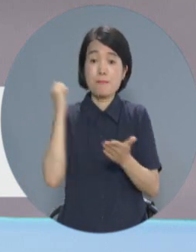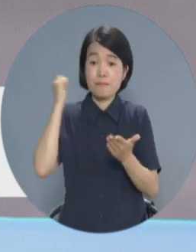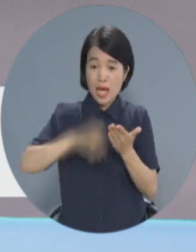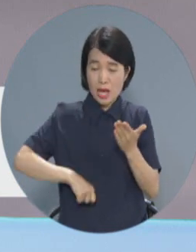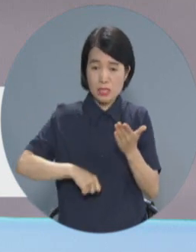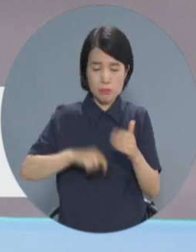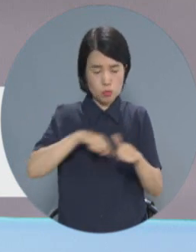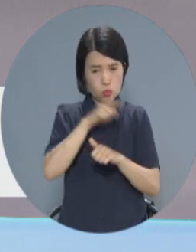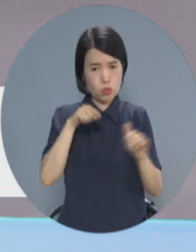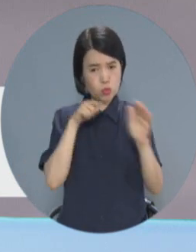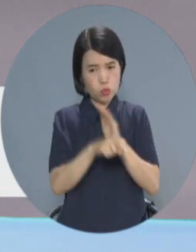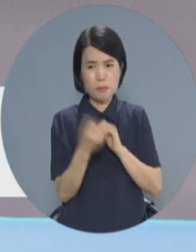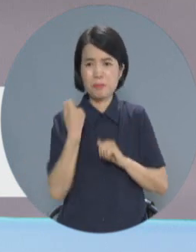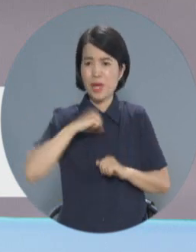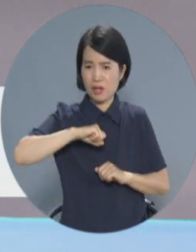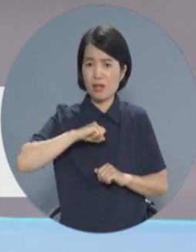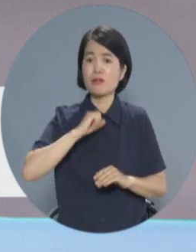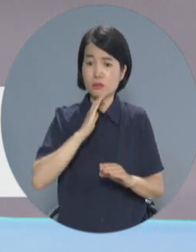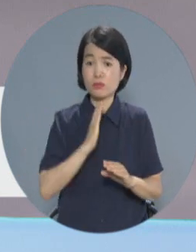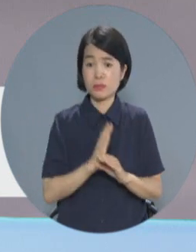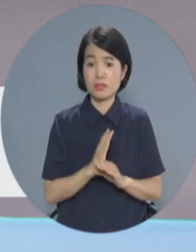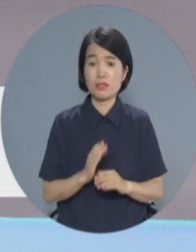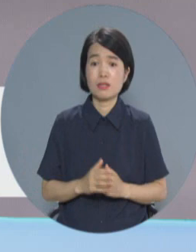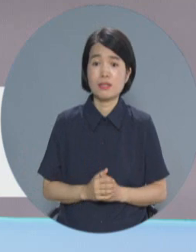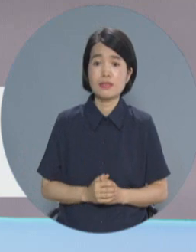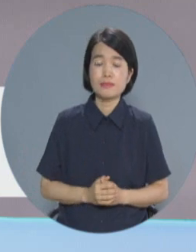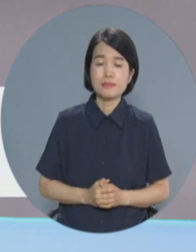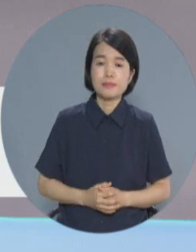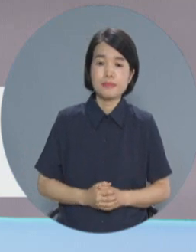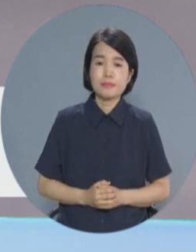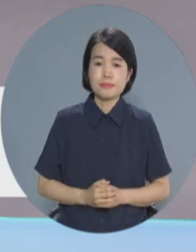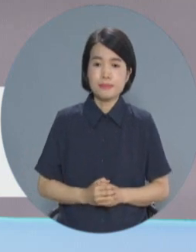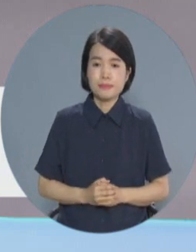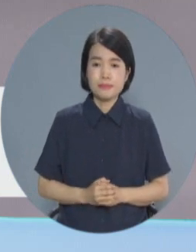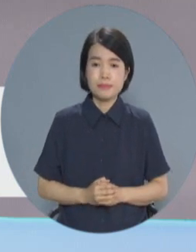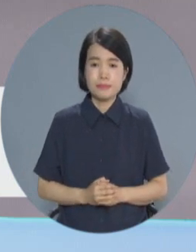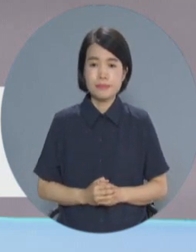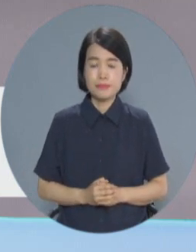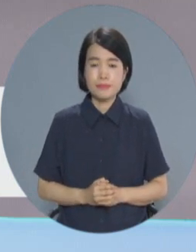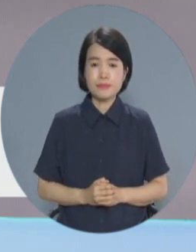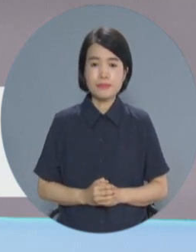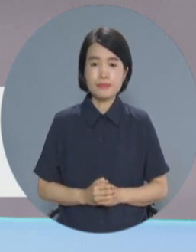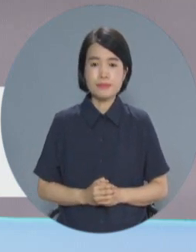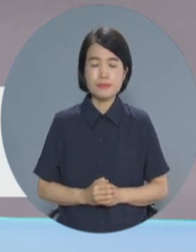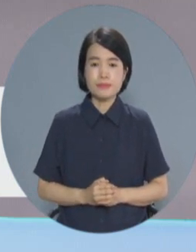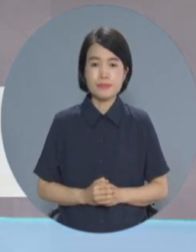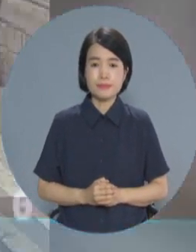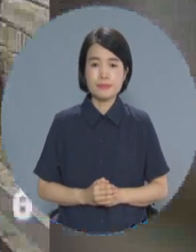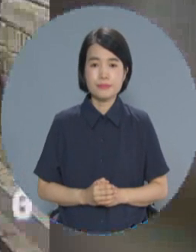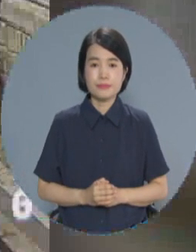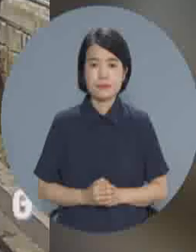개정됐지만 현장에선 잘 지켜지지 않고 있습니다. 유민호 기자가 취재했습니다.